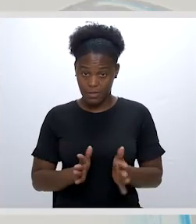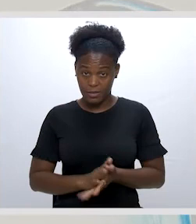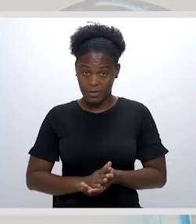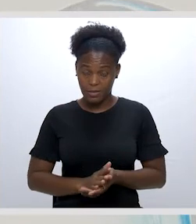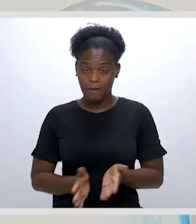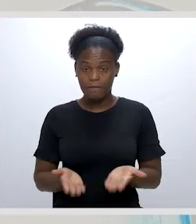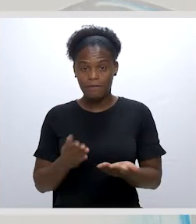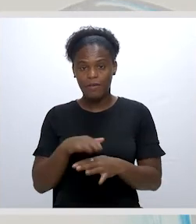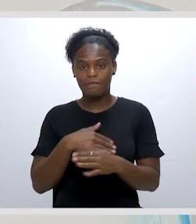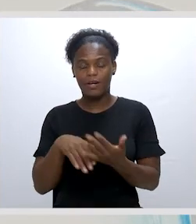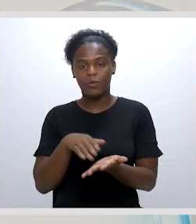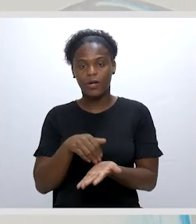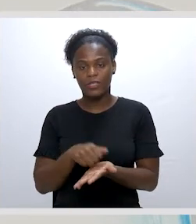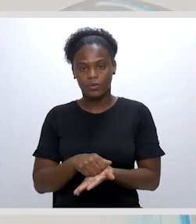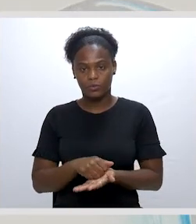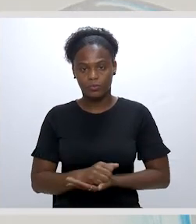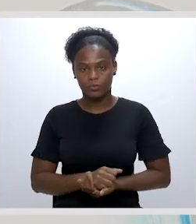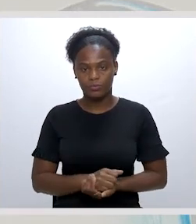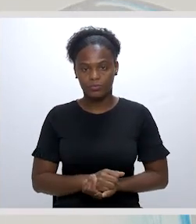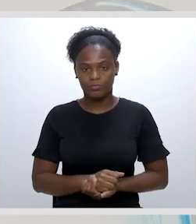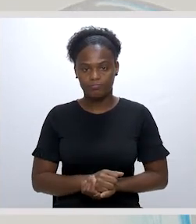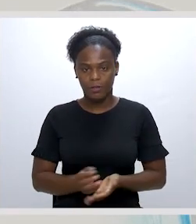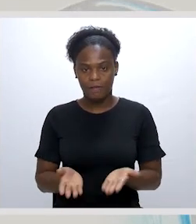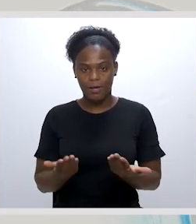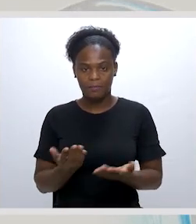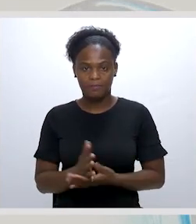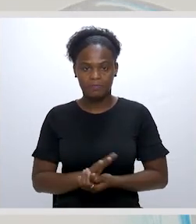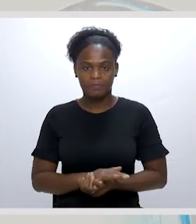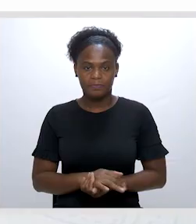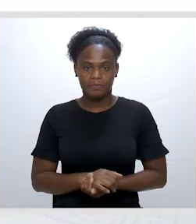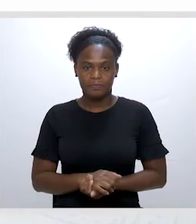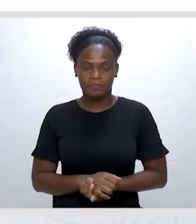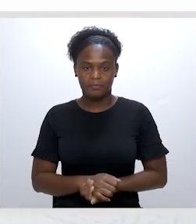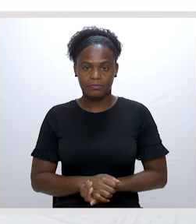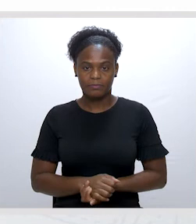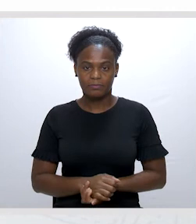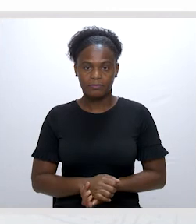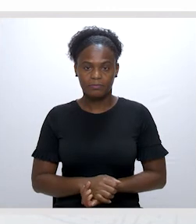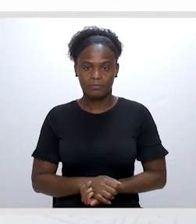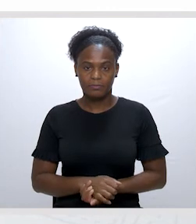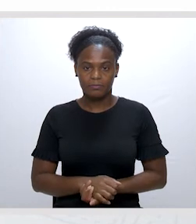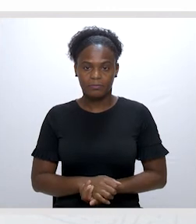C'est fini? On va faire la correction. On y va.